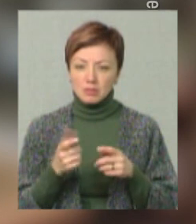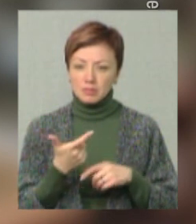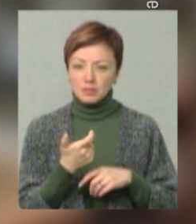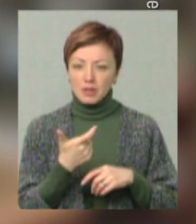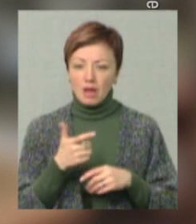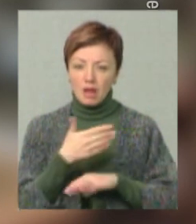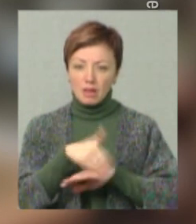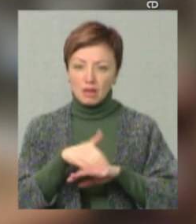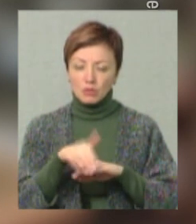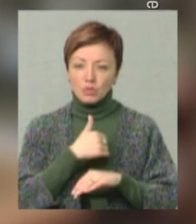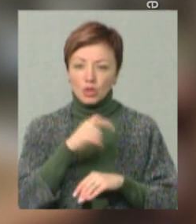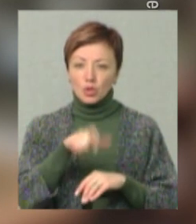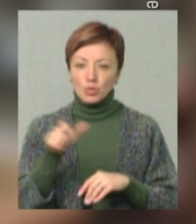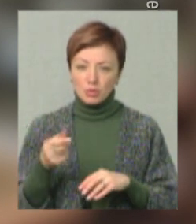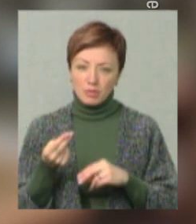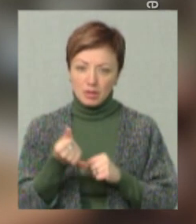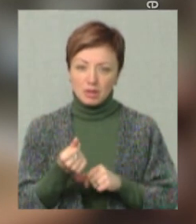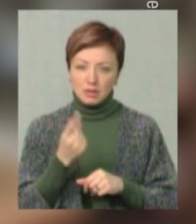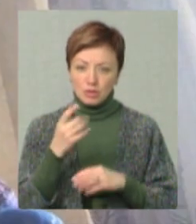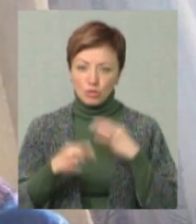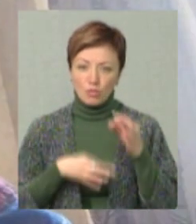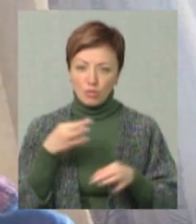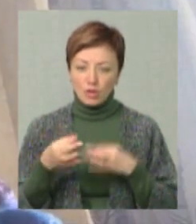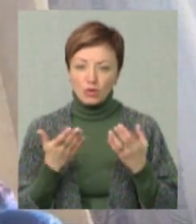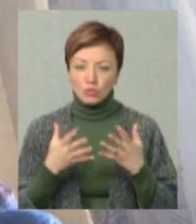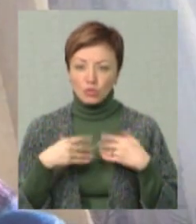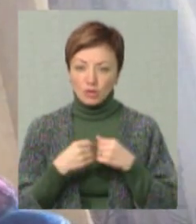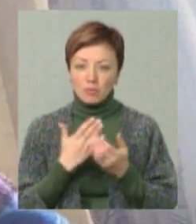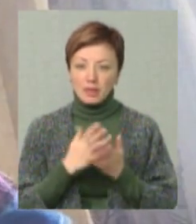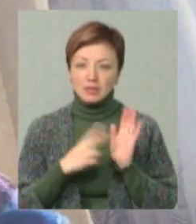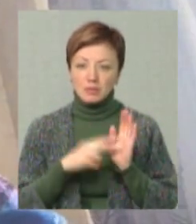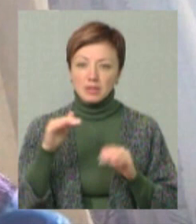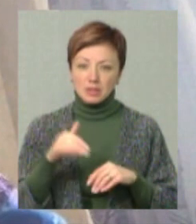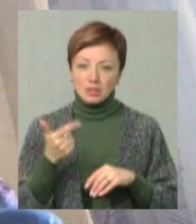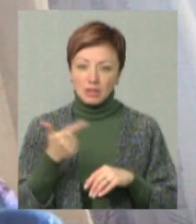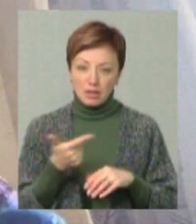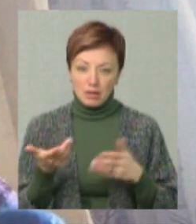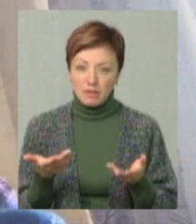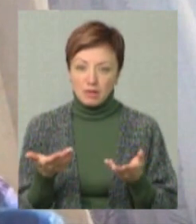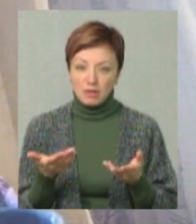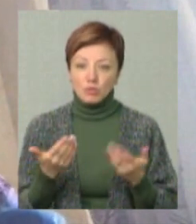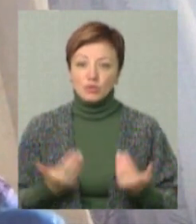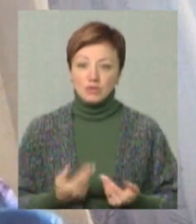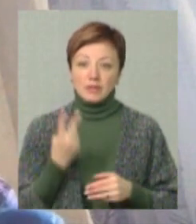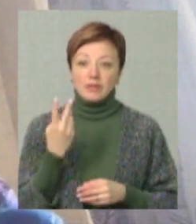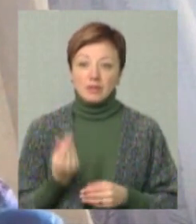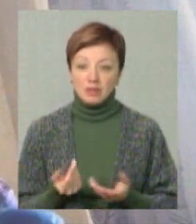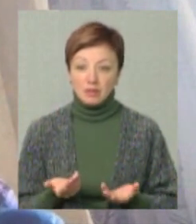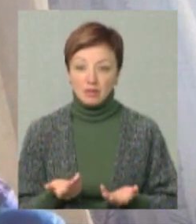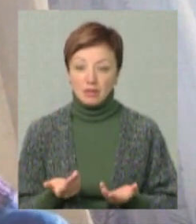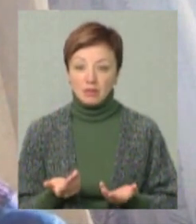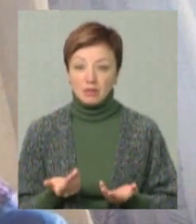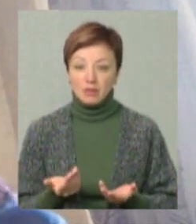її адресу, вона хотіла, щоб люди стільки їй платили за добу. І якщо от родина має 7000 гривень як переселенці, вони там проживуть